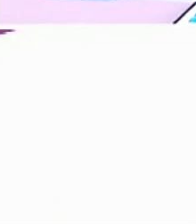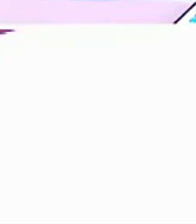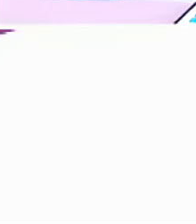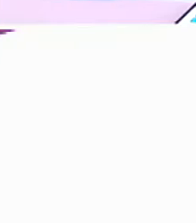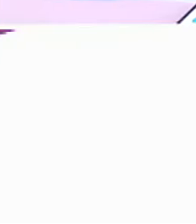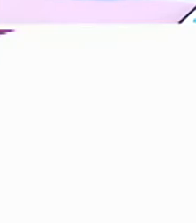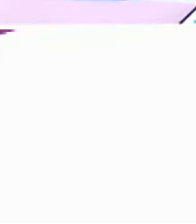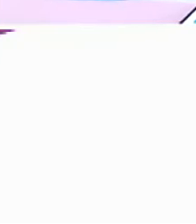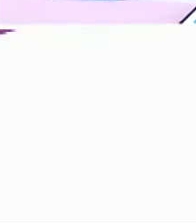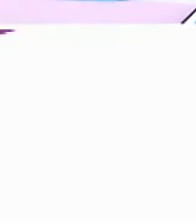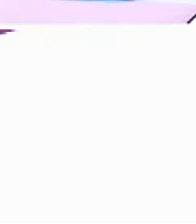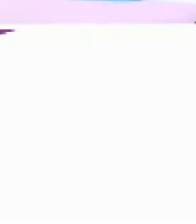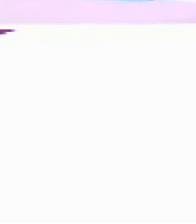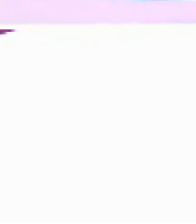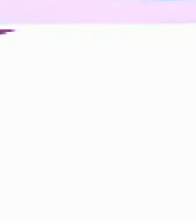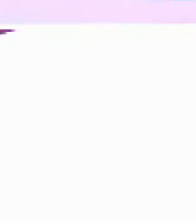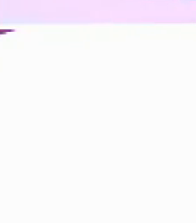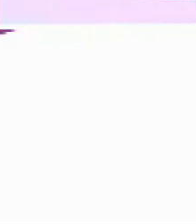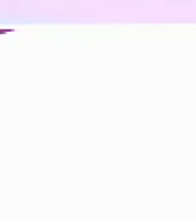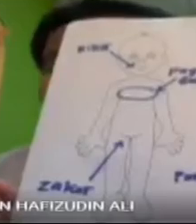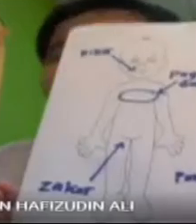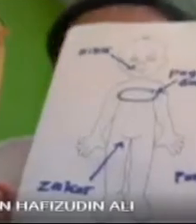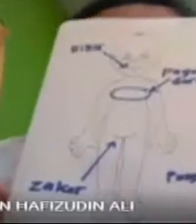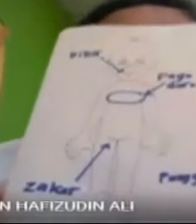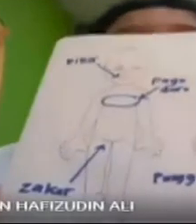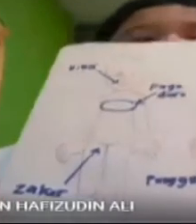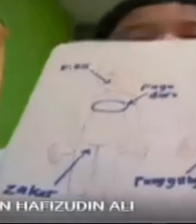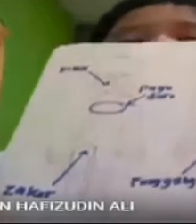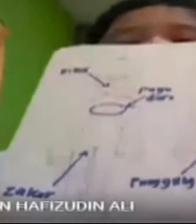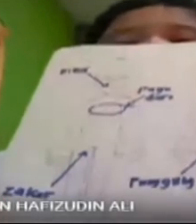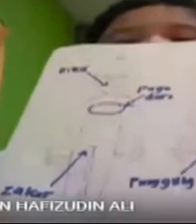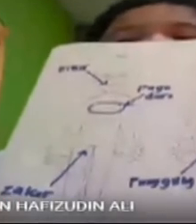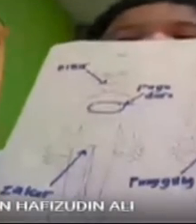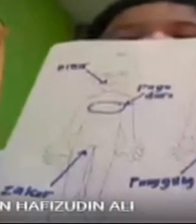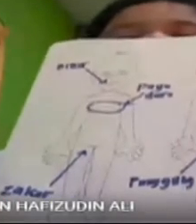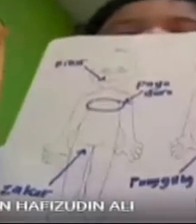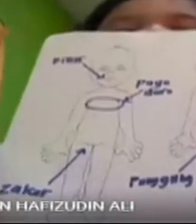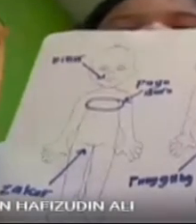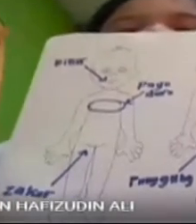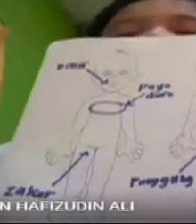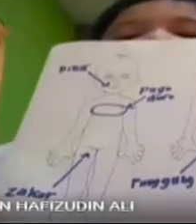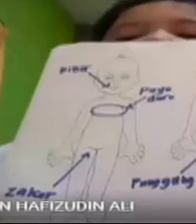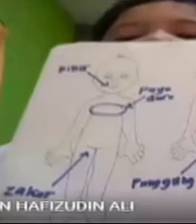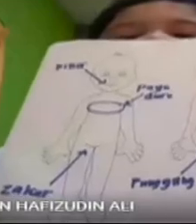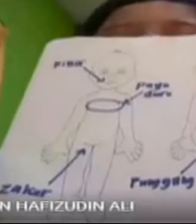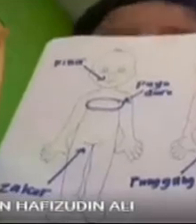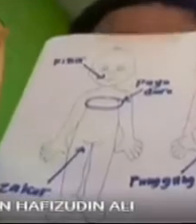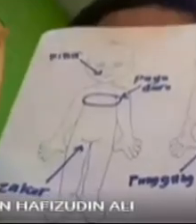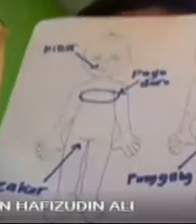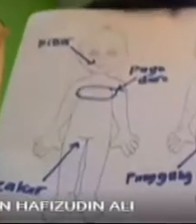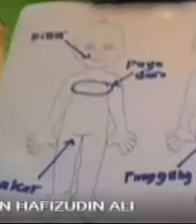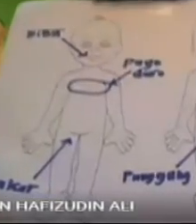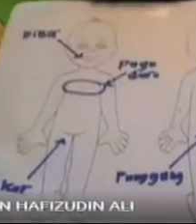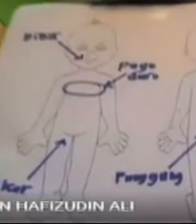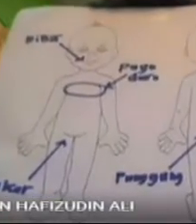kat tu terjatuh cikgu. Saya rasa kita boleh bertukar sebelum kita memulakan seterusnya. Okey, jadi sementara tu kita nak tengok hasil kerja daripada adik-adik ni